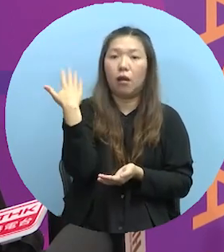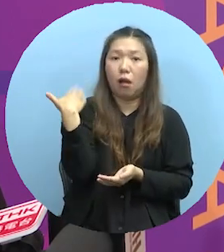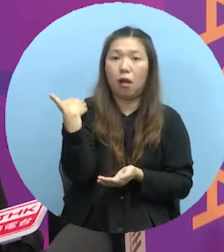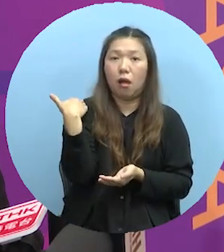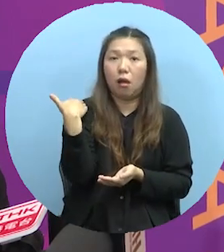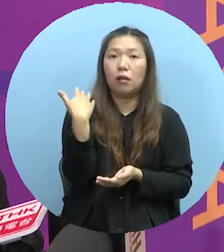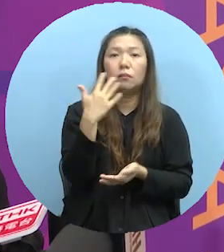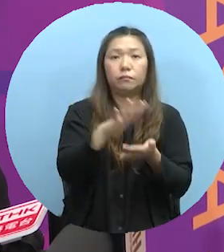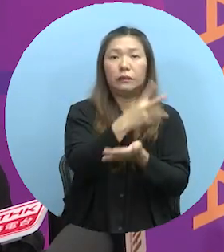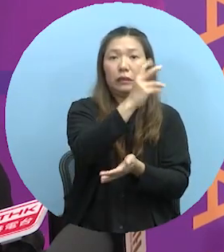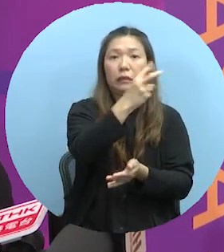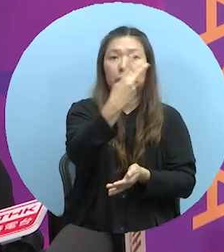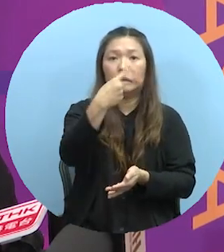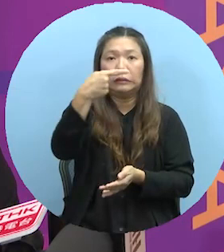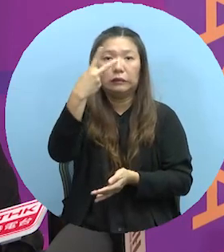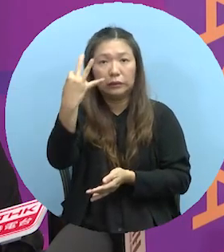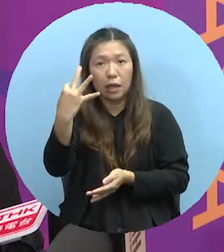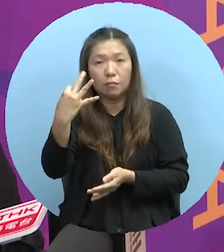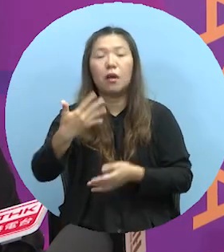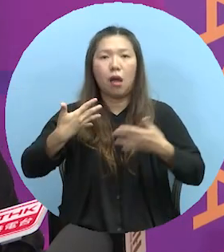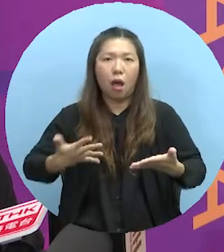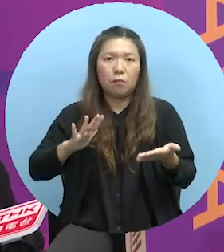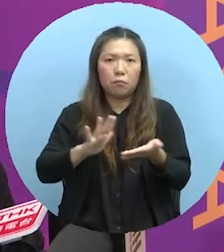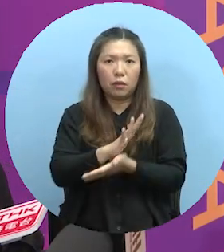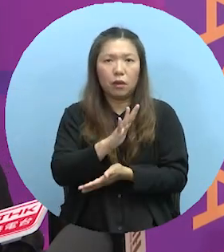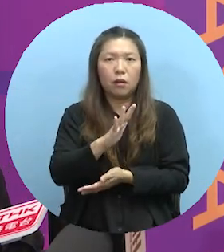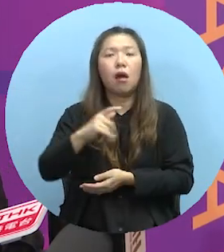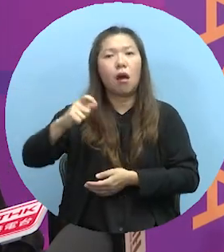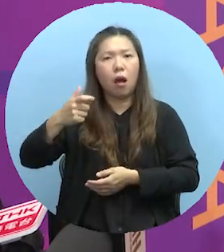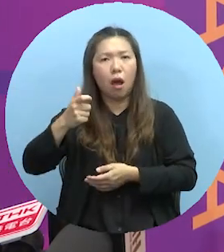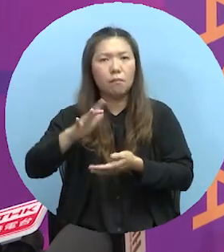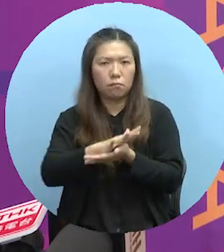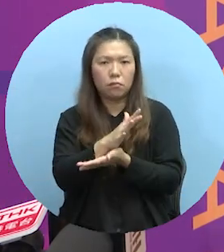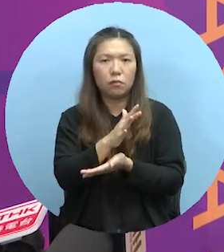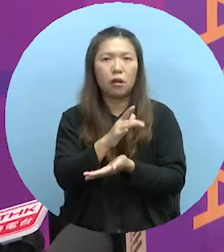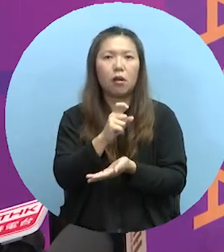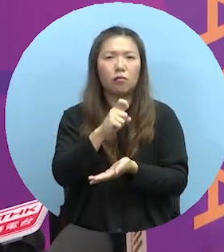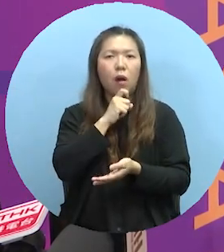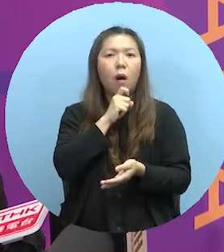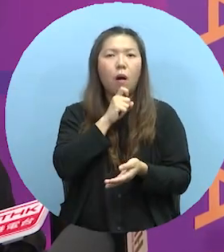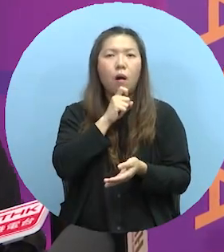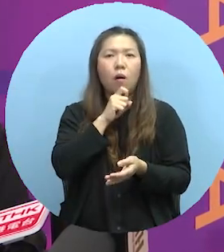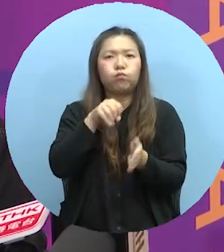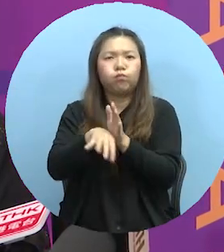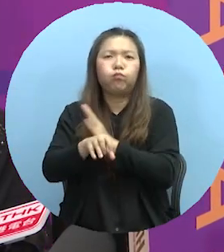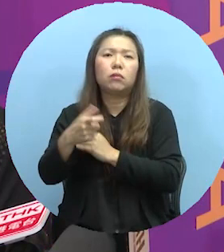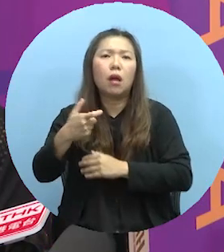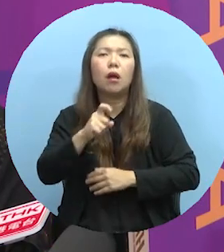去的2022至23年度同埋今個財政年度有相當的赤